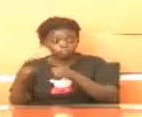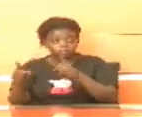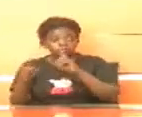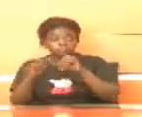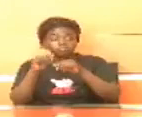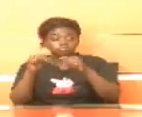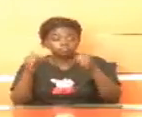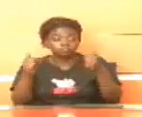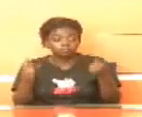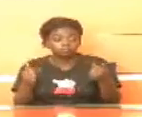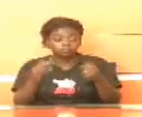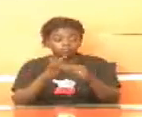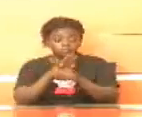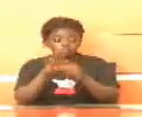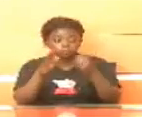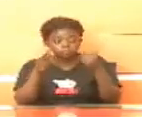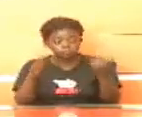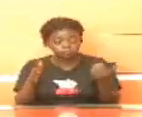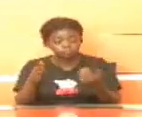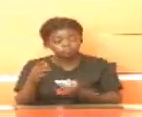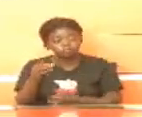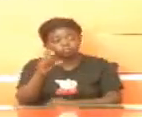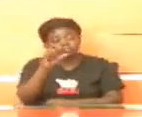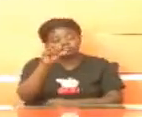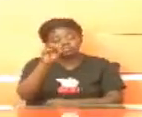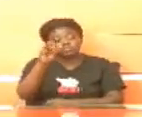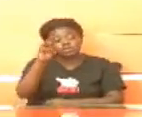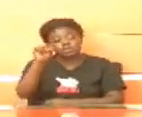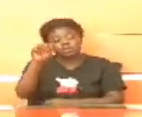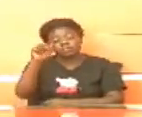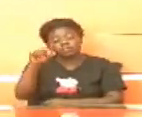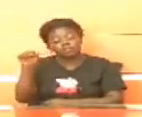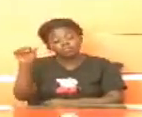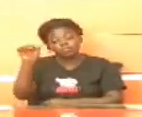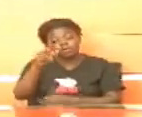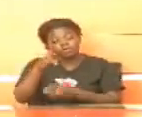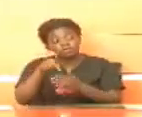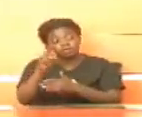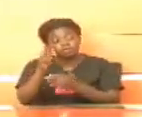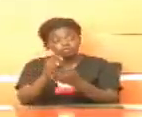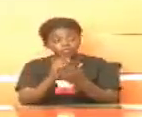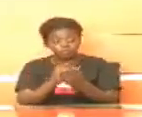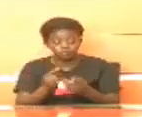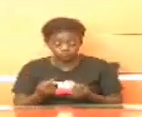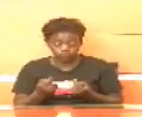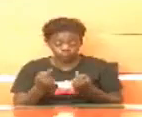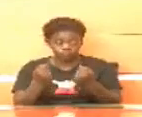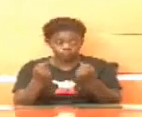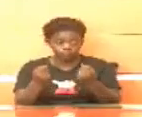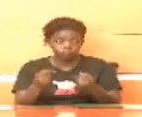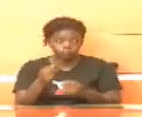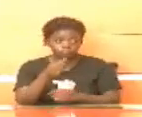ku COVID enniimu ne bagirinyisa bibeeyi olw'entambula.